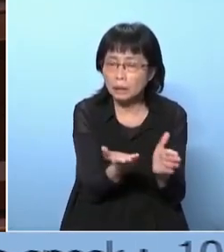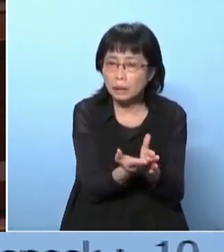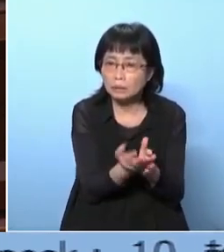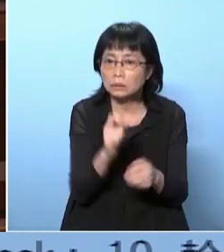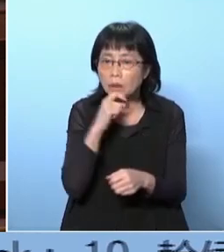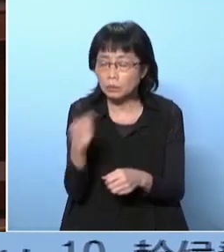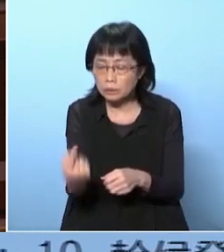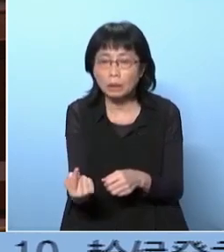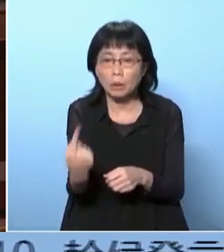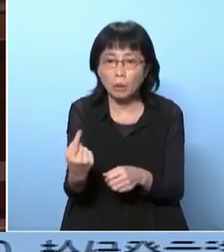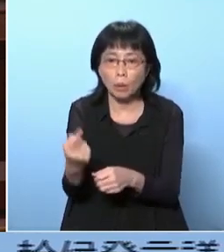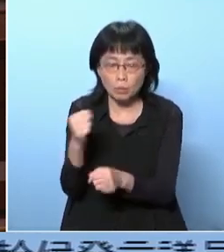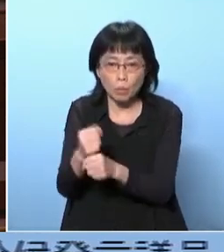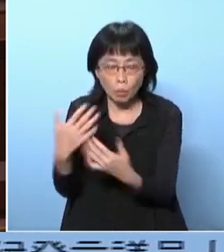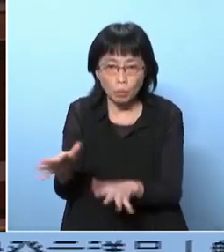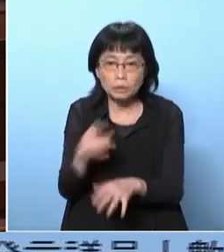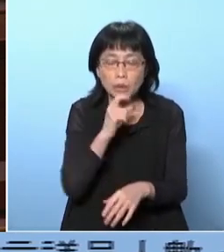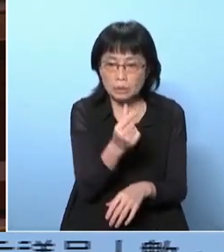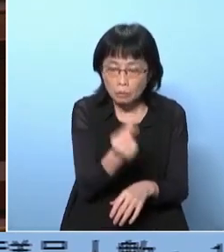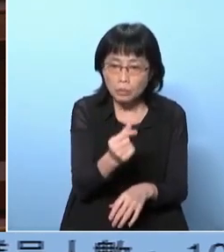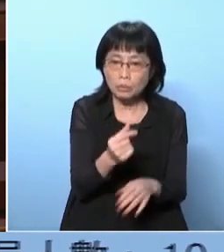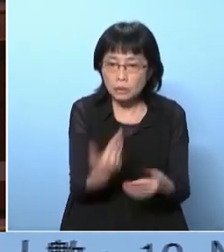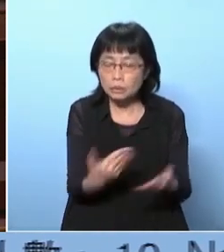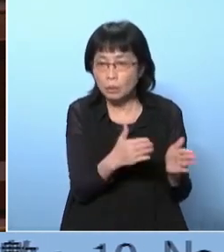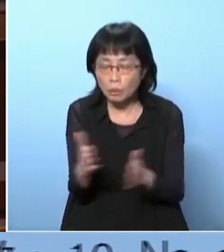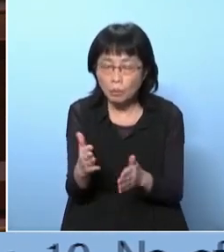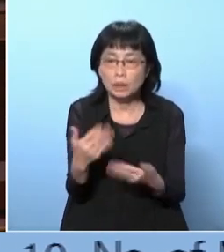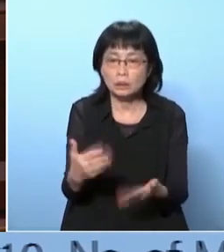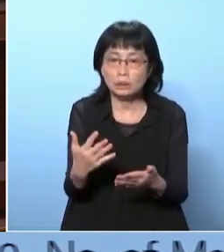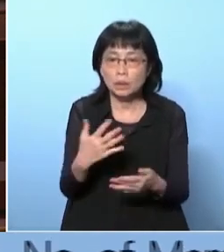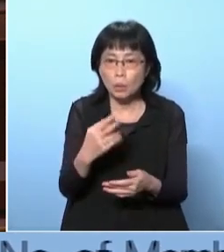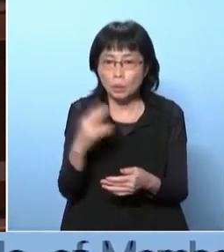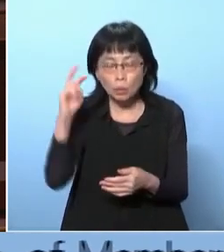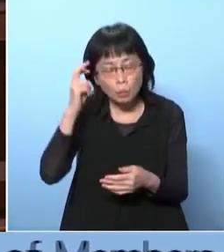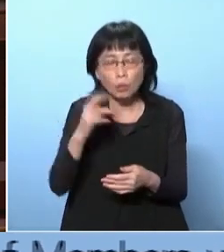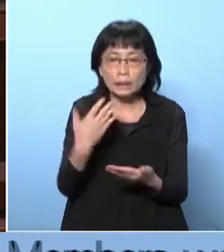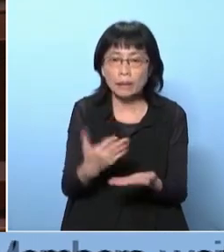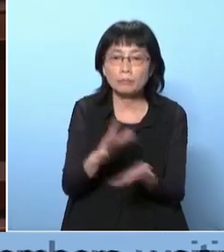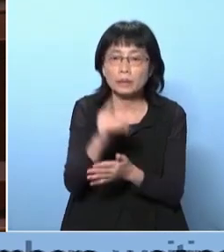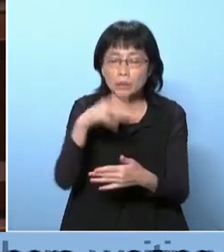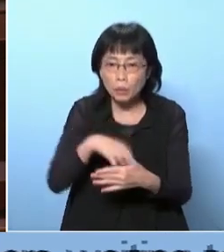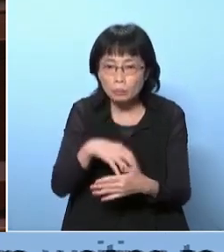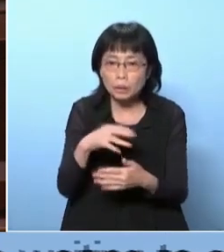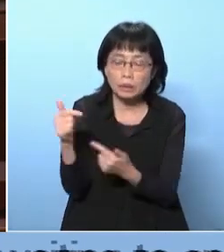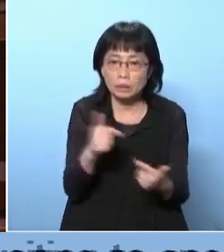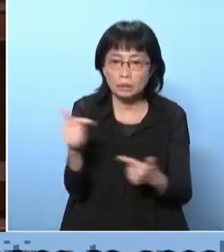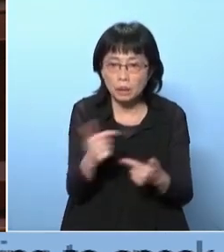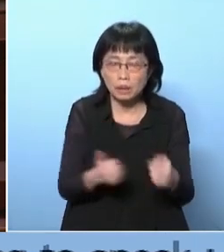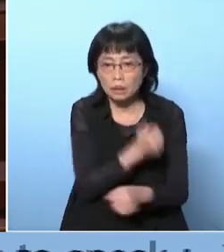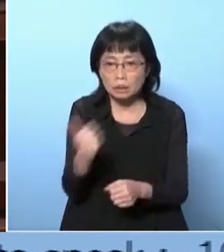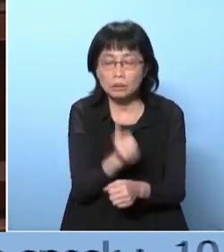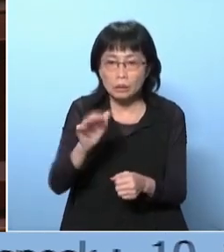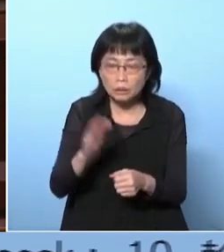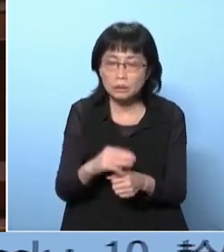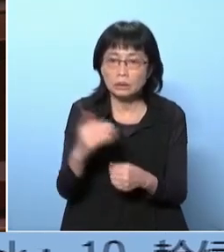中一個已經完成，10個工程進行中，預計會在今年起陸續完成，而餘下的正在